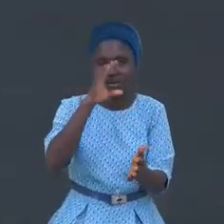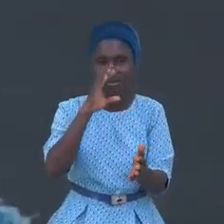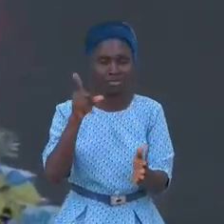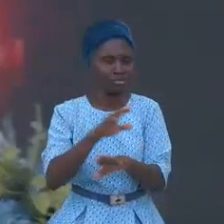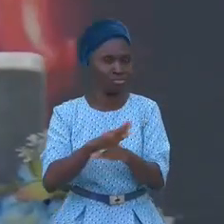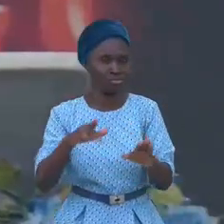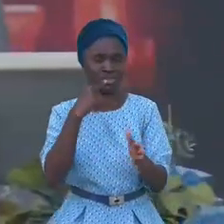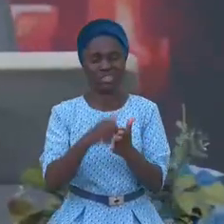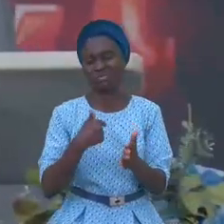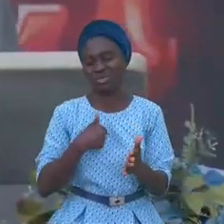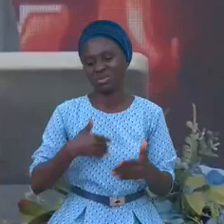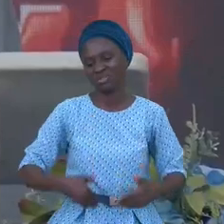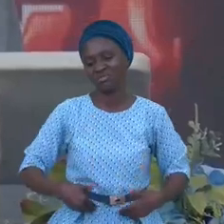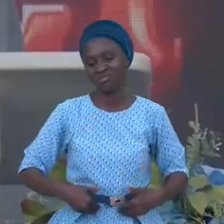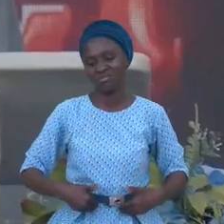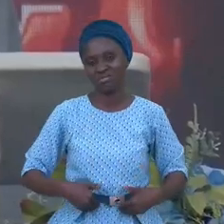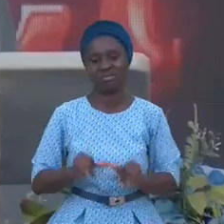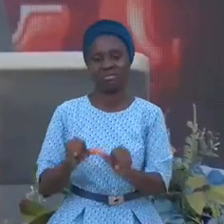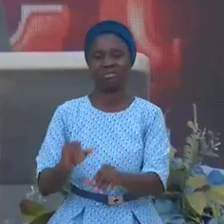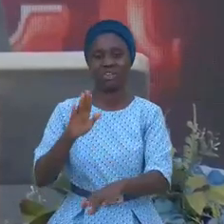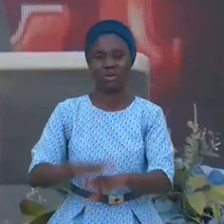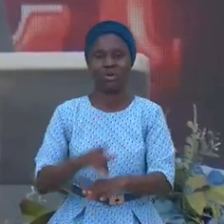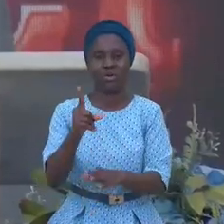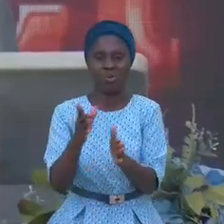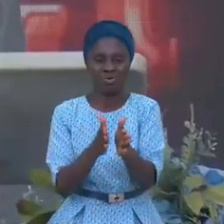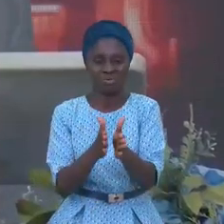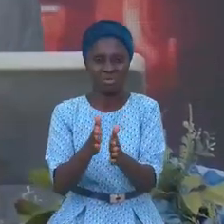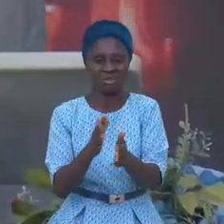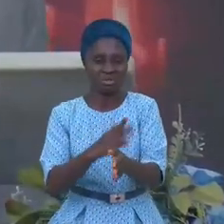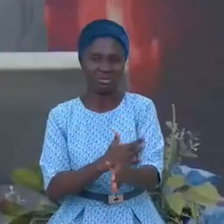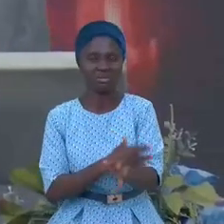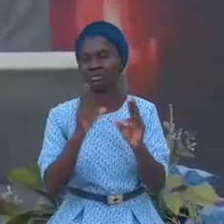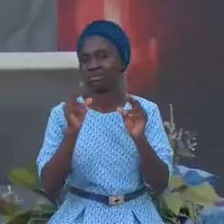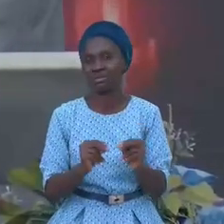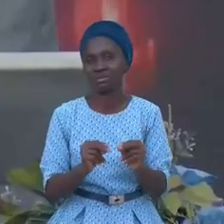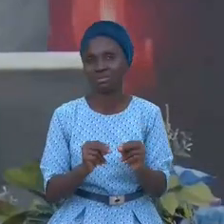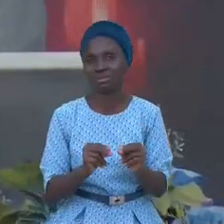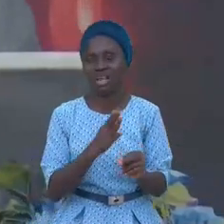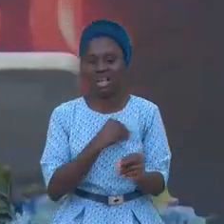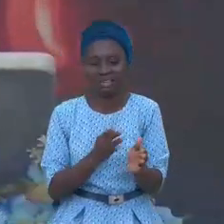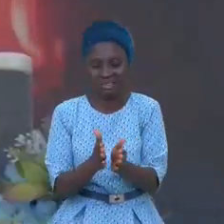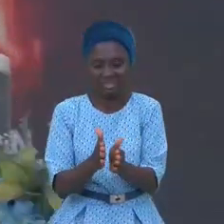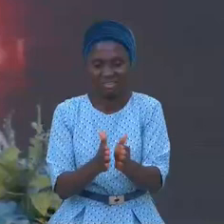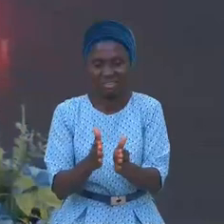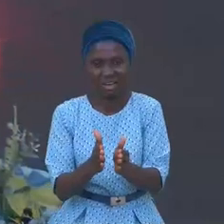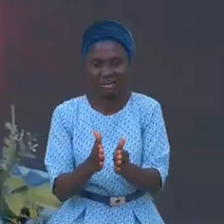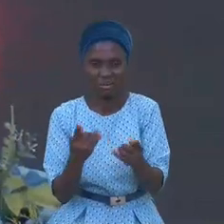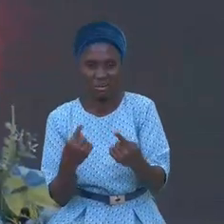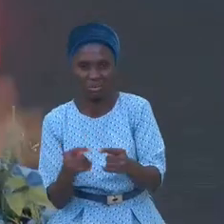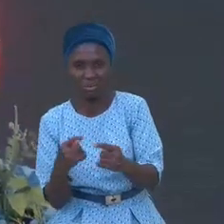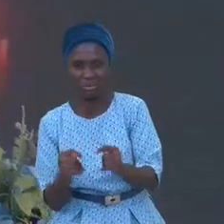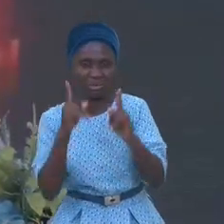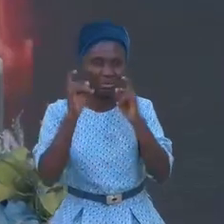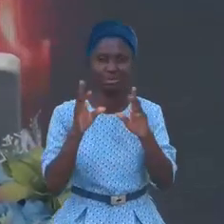rester sur une telle chose, sur un sujet seulement et un effort seulement. Nous devons